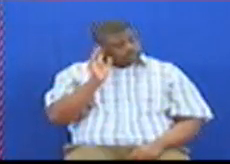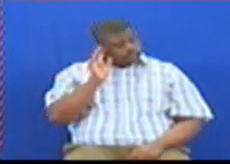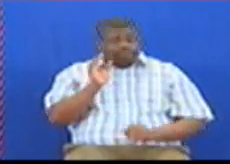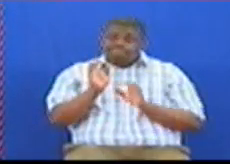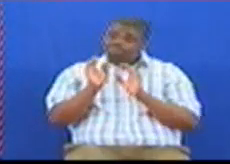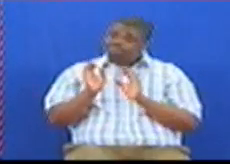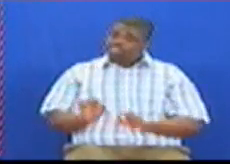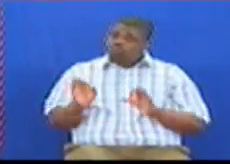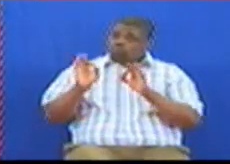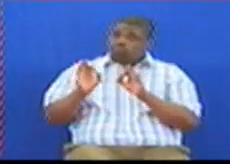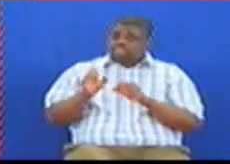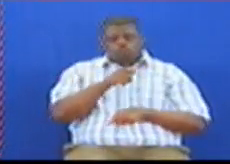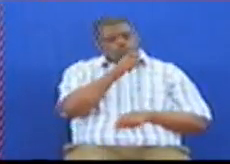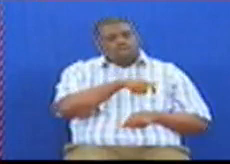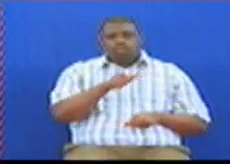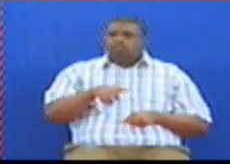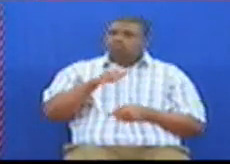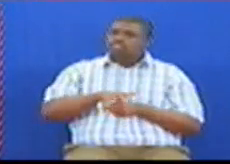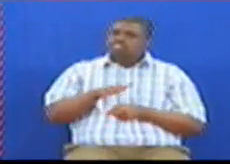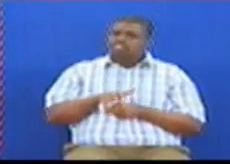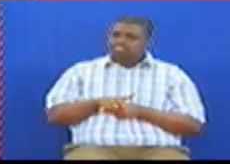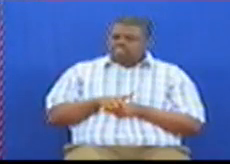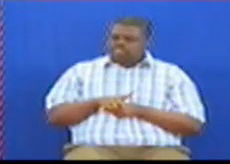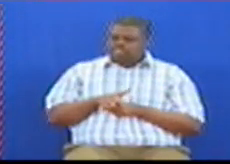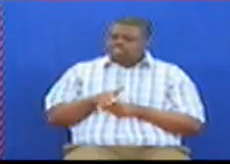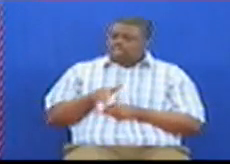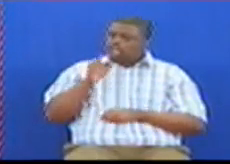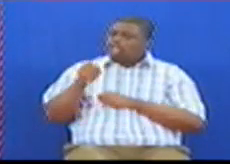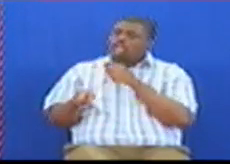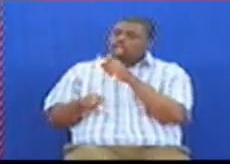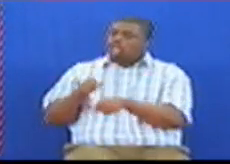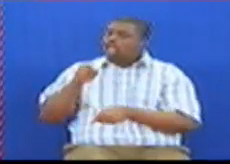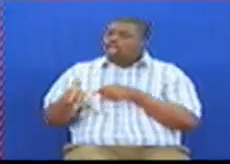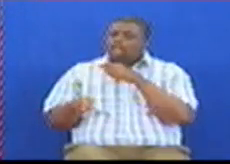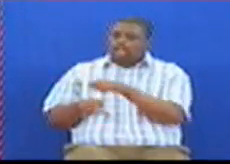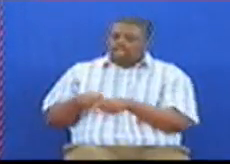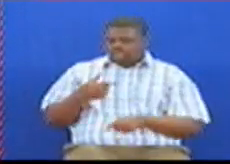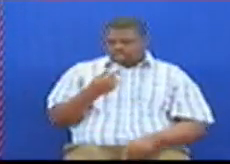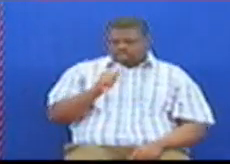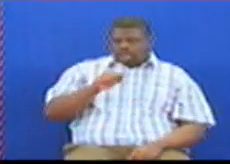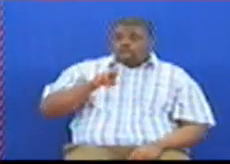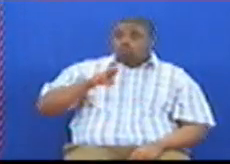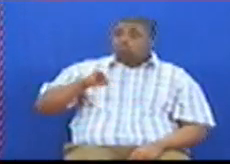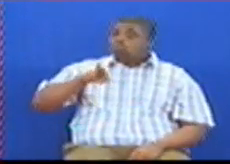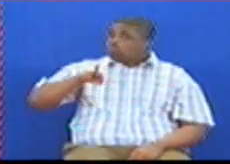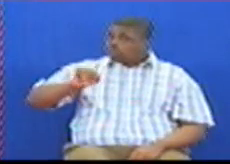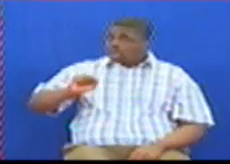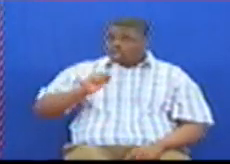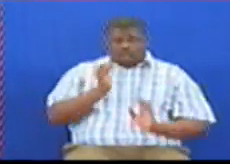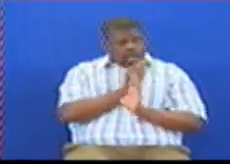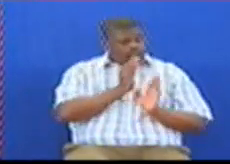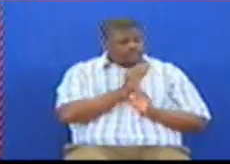Jamhuri ya Muungano, watu wengi sana sasa wamekimbilia kwa TARURA kwa sababu hali huko kwenye mitaa yetu imekuwa mbaya